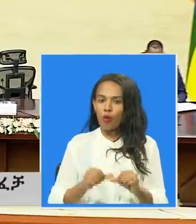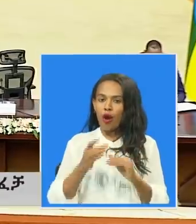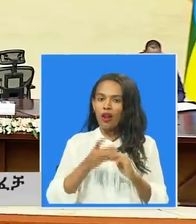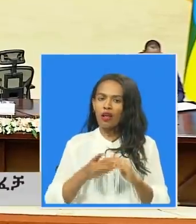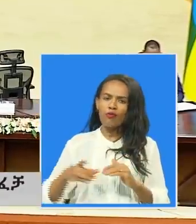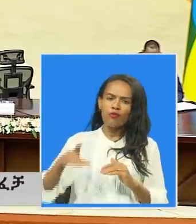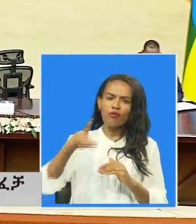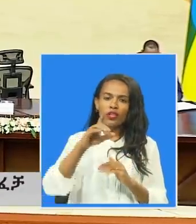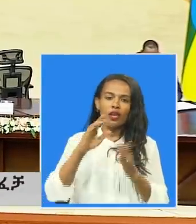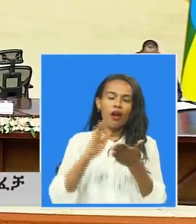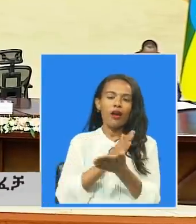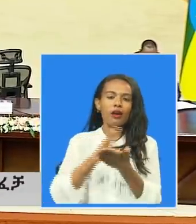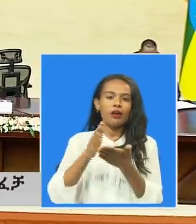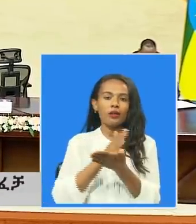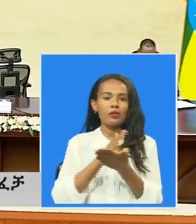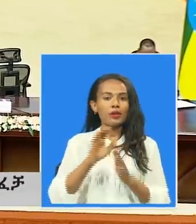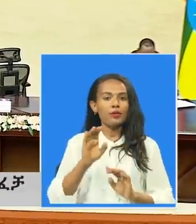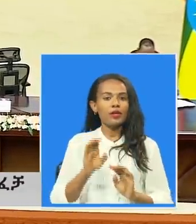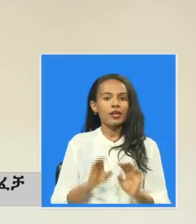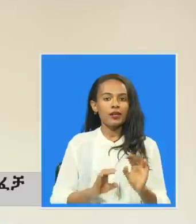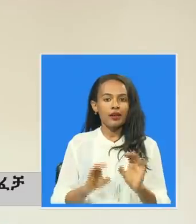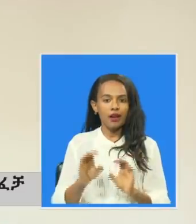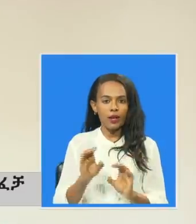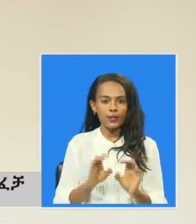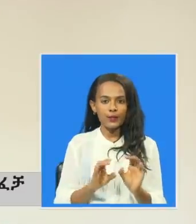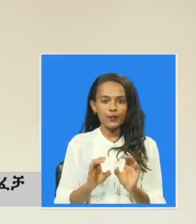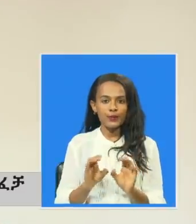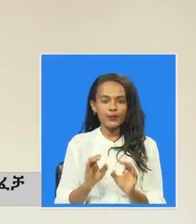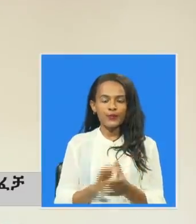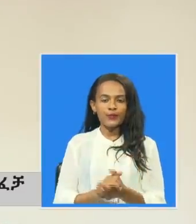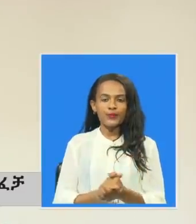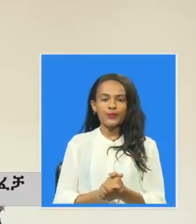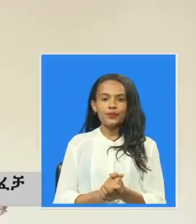ከፍተኛ ርብርብ ይደረጋል።